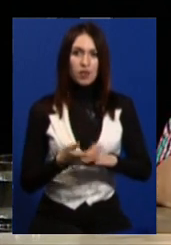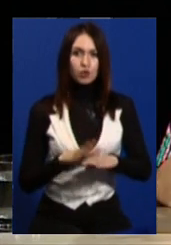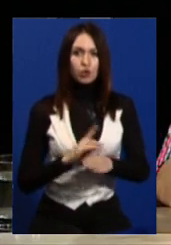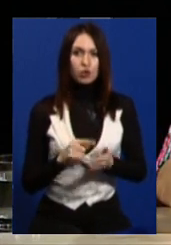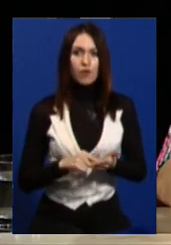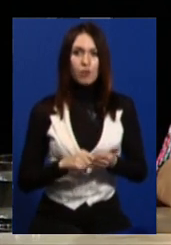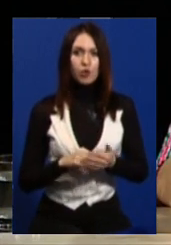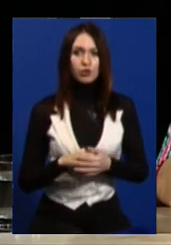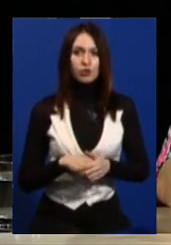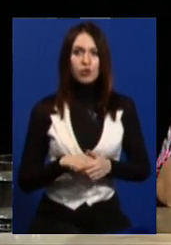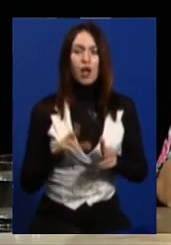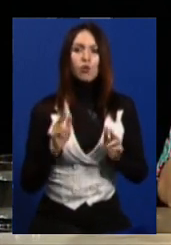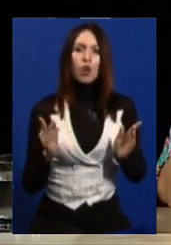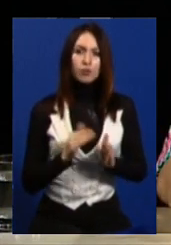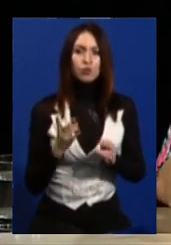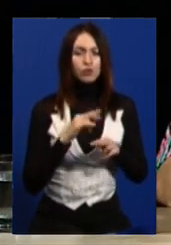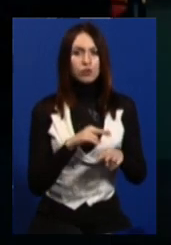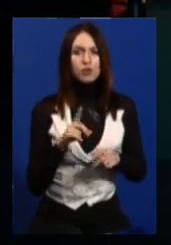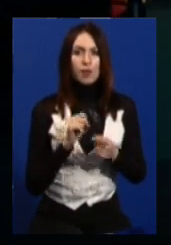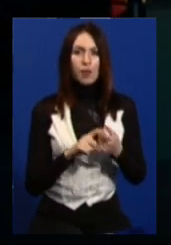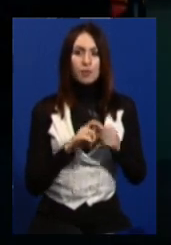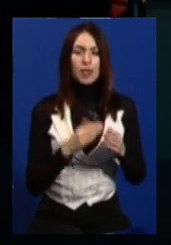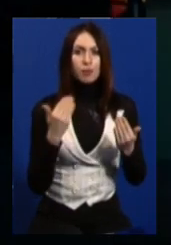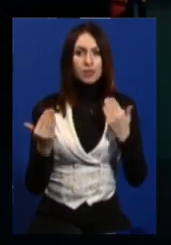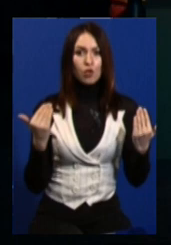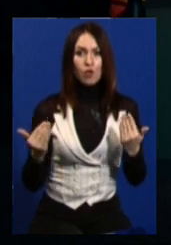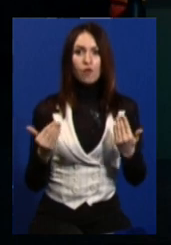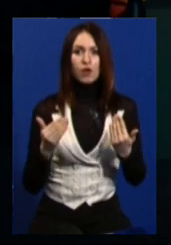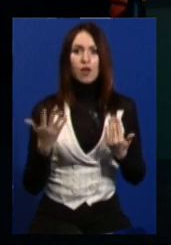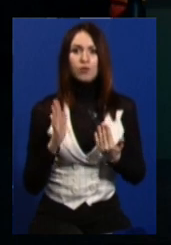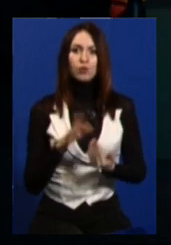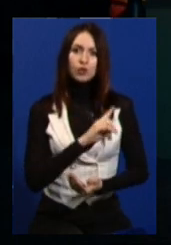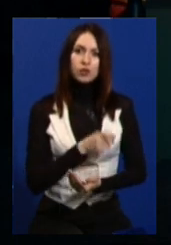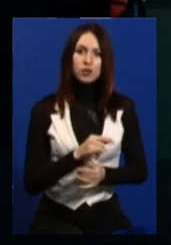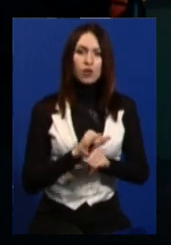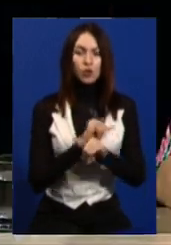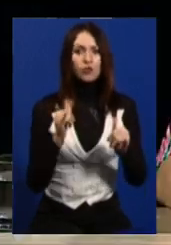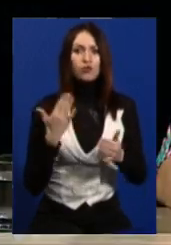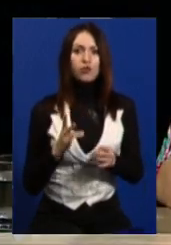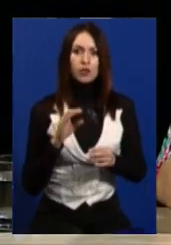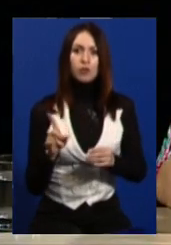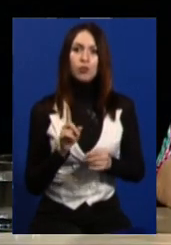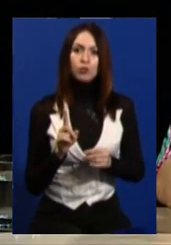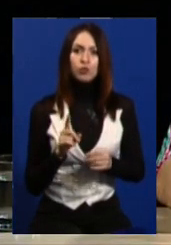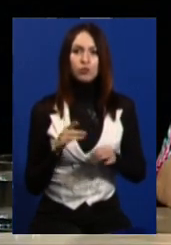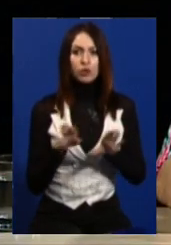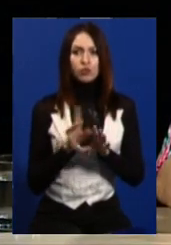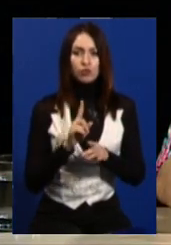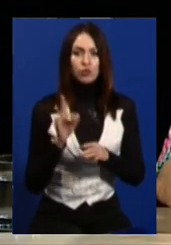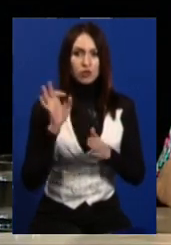вопрос. Как минимум надо следить за эпидобстановкой, насколько она будет обостряться. Потому что мне кажется, что сломя